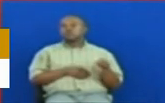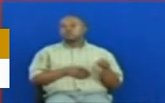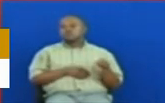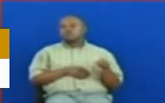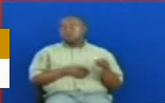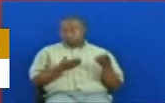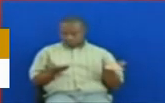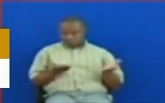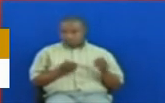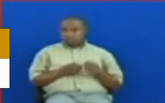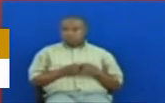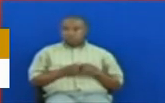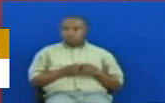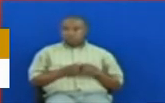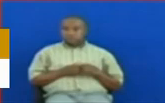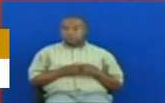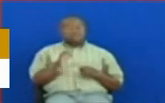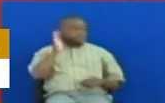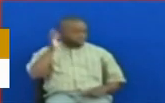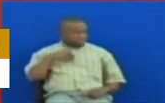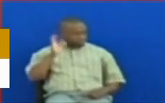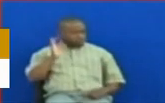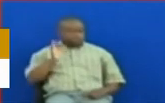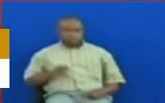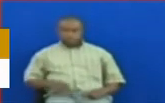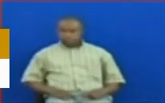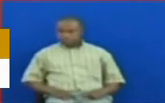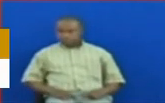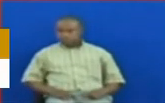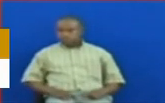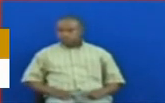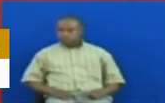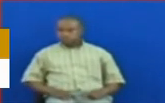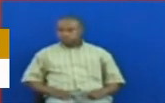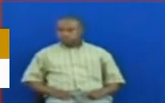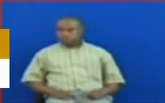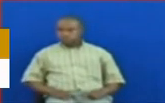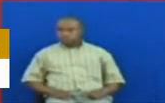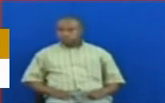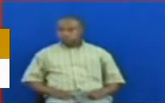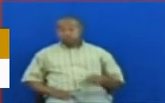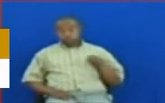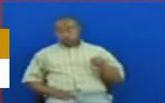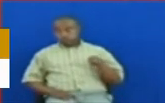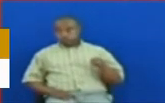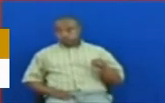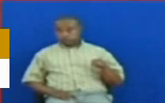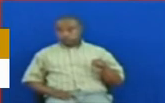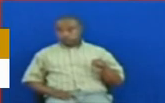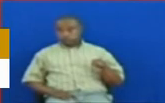Yes. Ndio, nisikilize vizuri, sikilize vizuri. Huyu ambaye